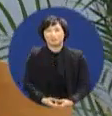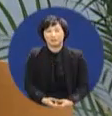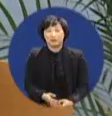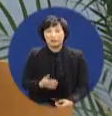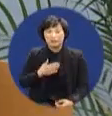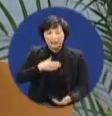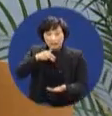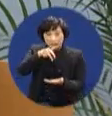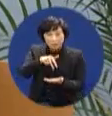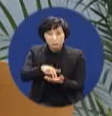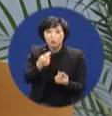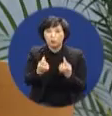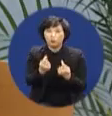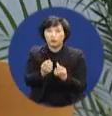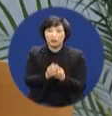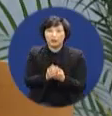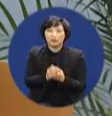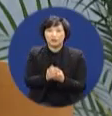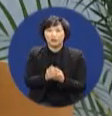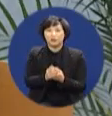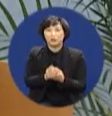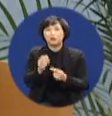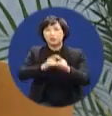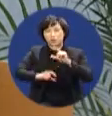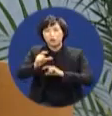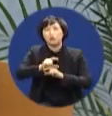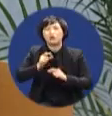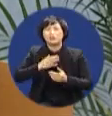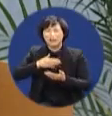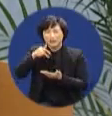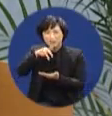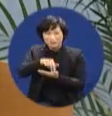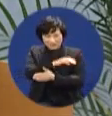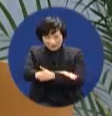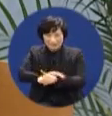내 사정보다 더 내 사정을 잘 아시는